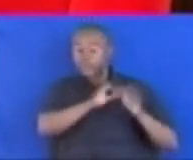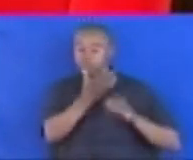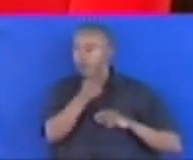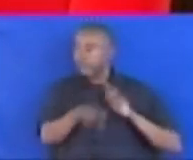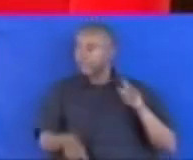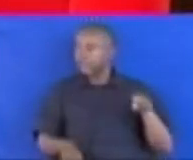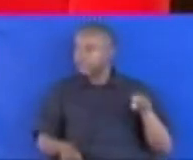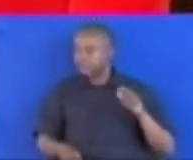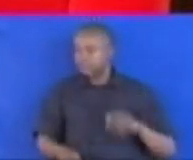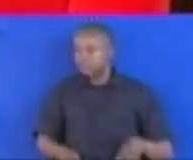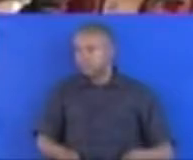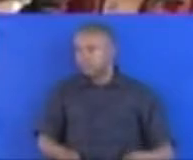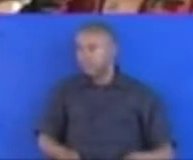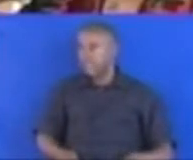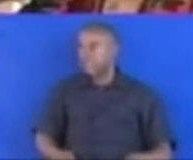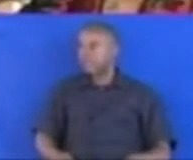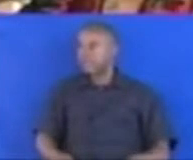hizi.